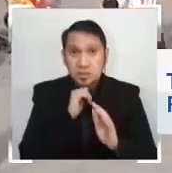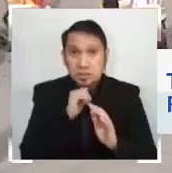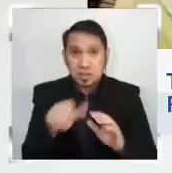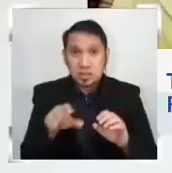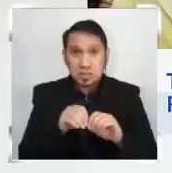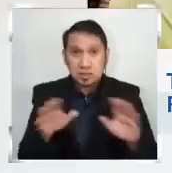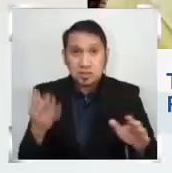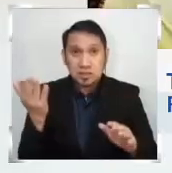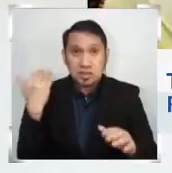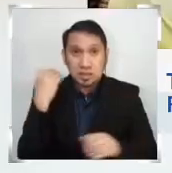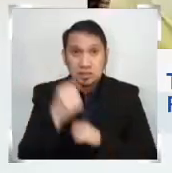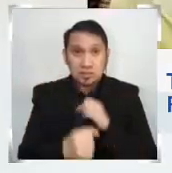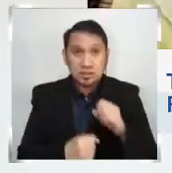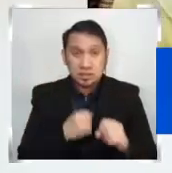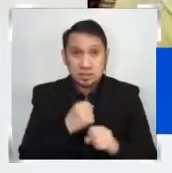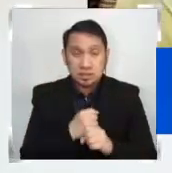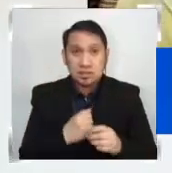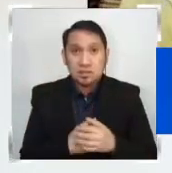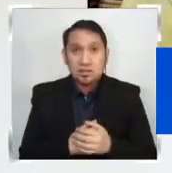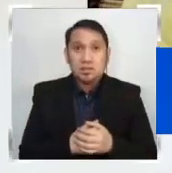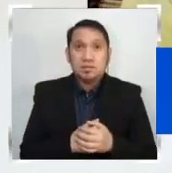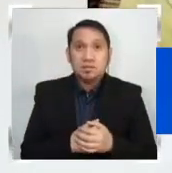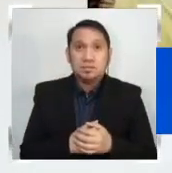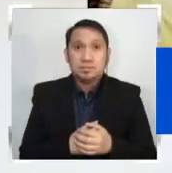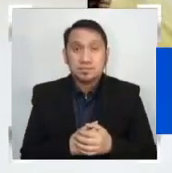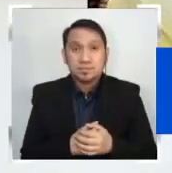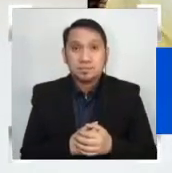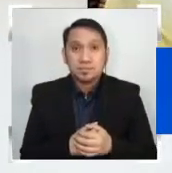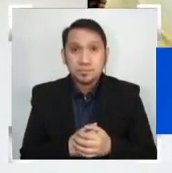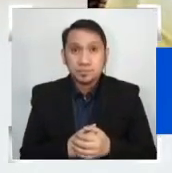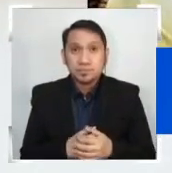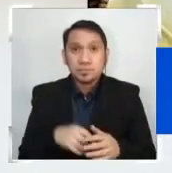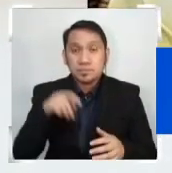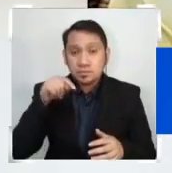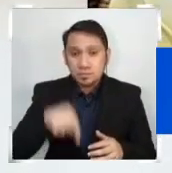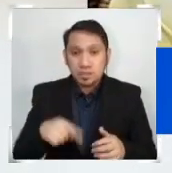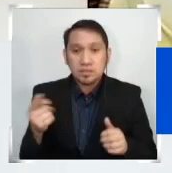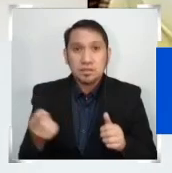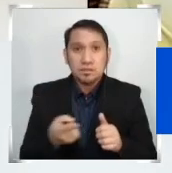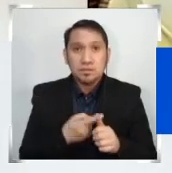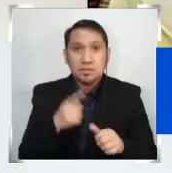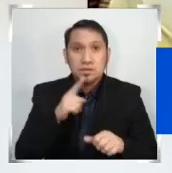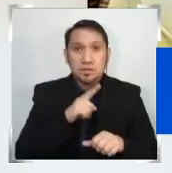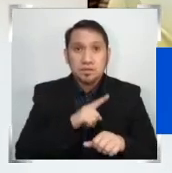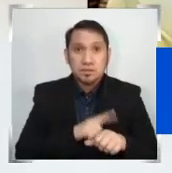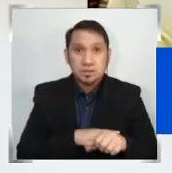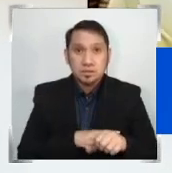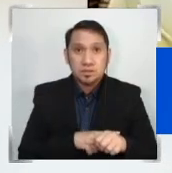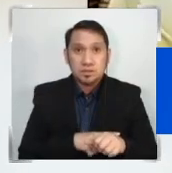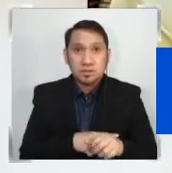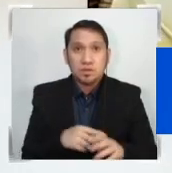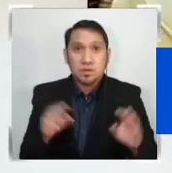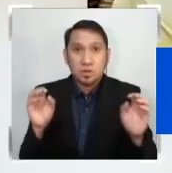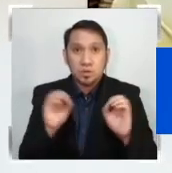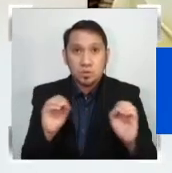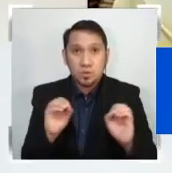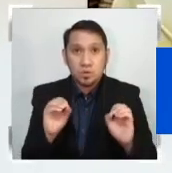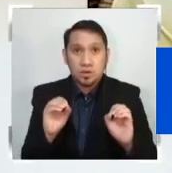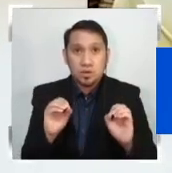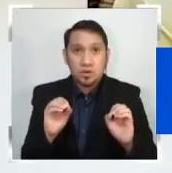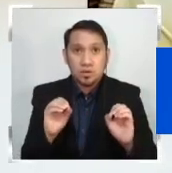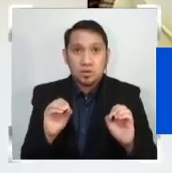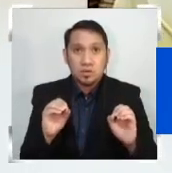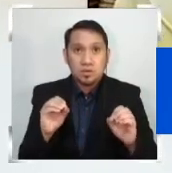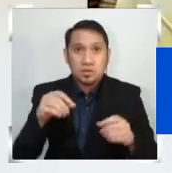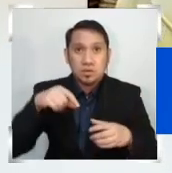taon. Ito po ang unang pagkakataon na walang tao sa loob ng